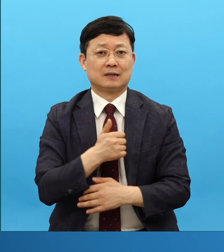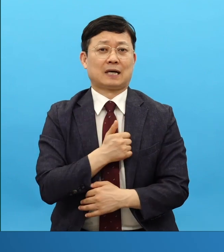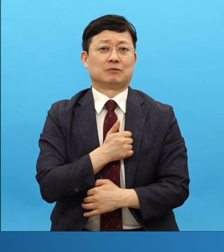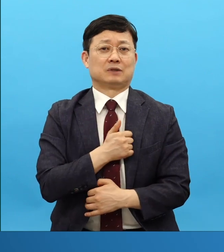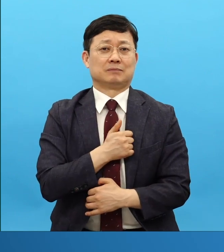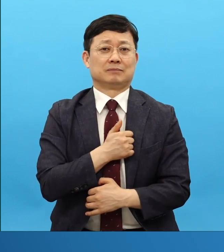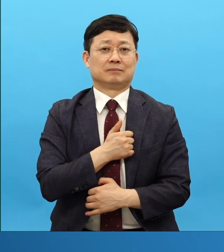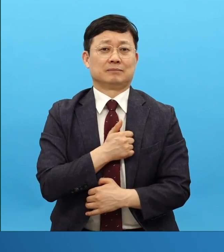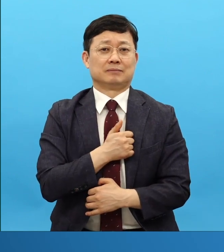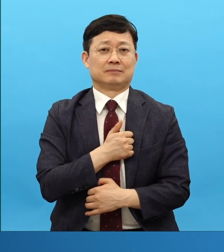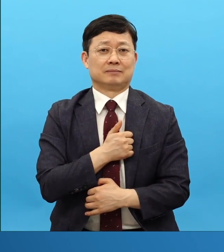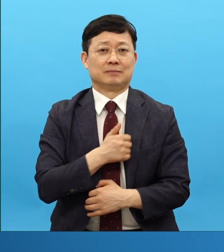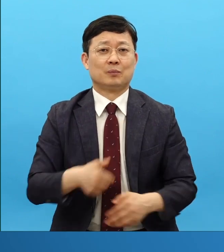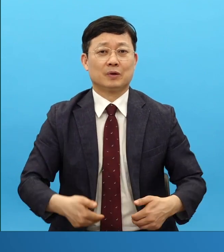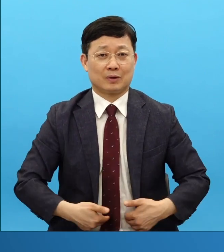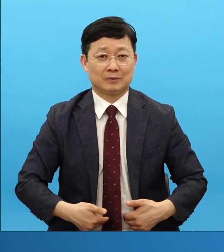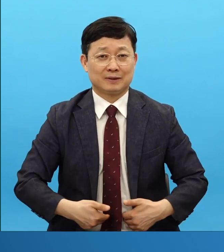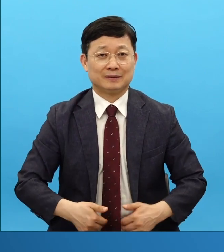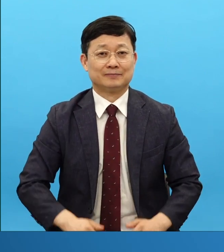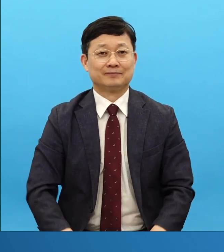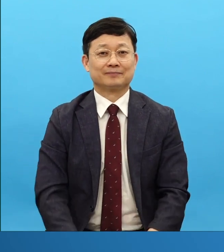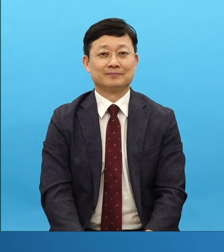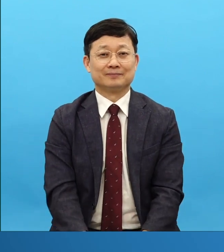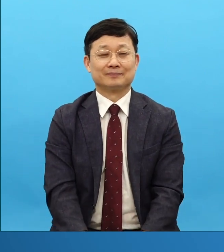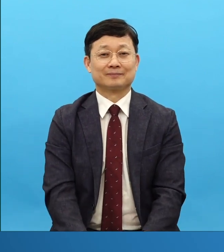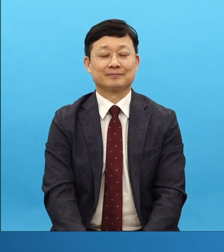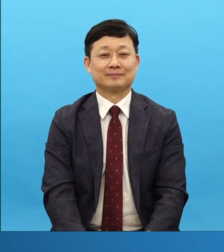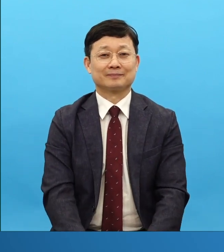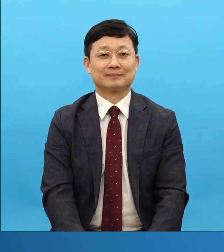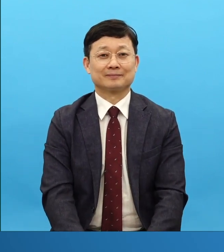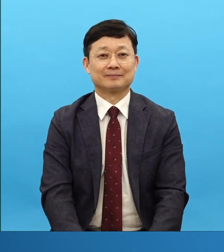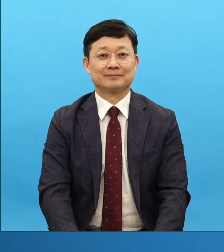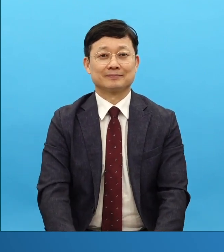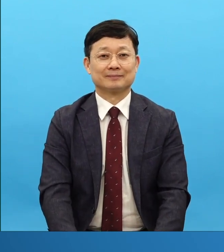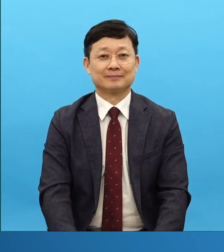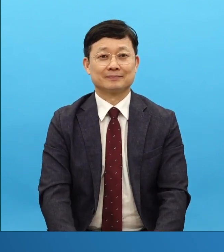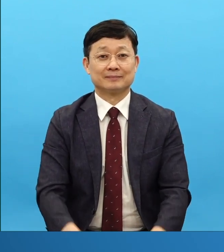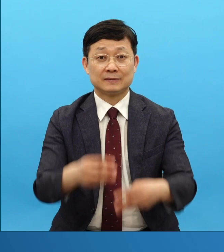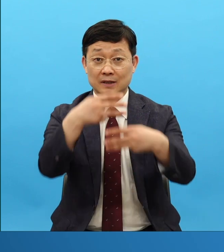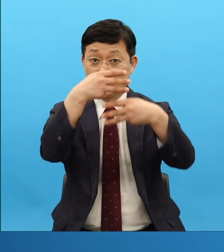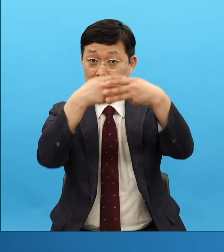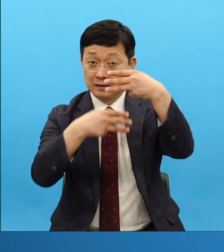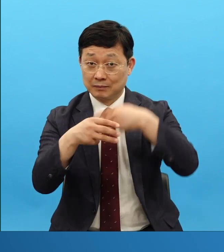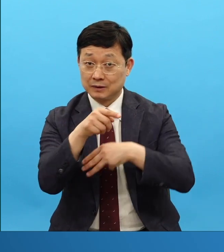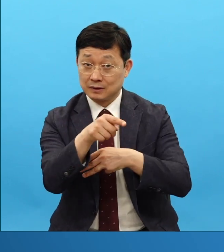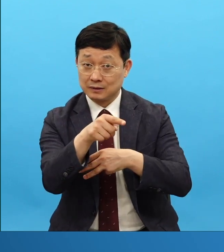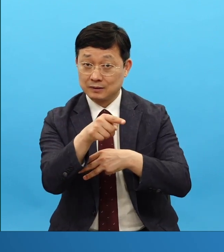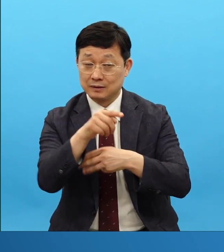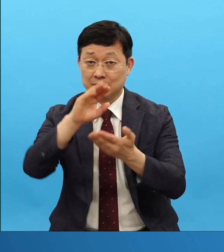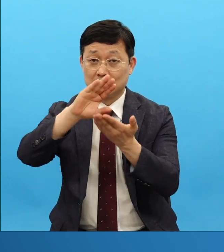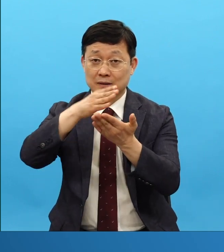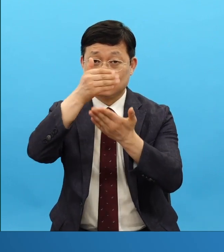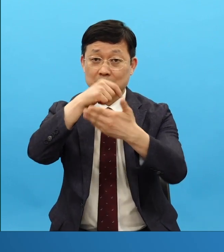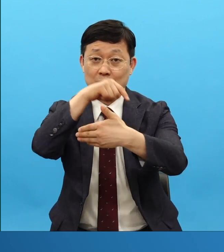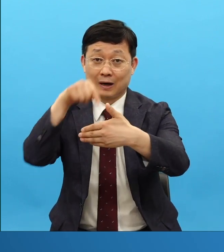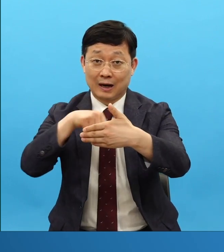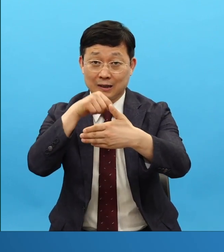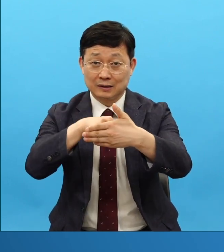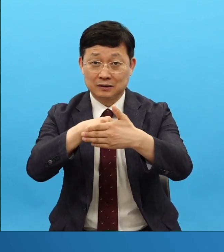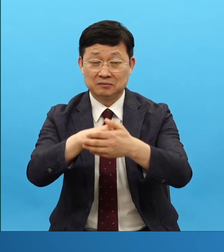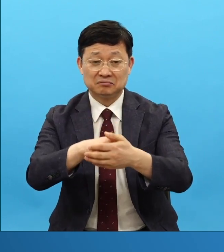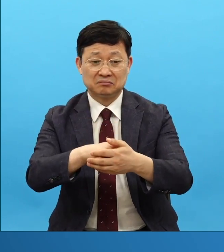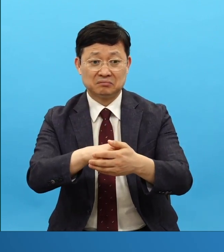And spiritually, when we speak of remnants, remnants must have this great pride. 렘넌트는 그리스도 안에서